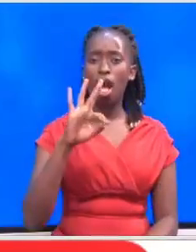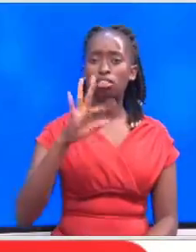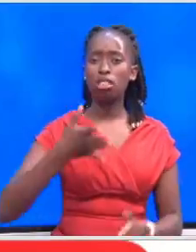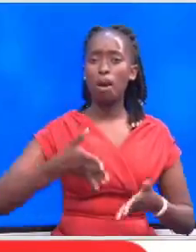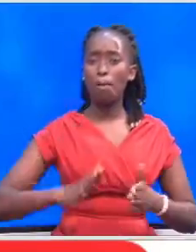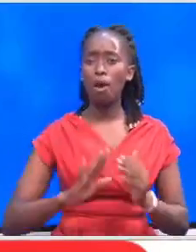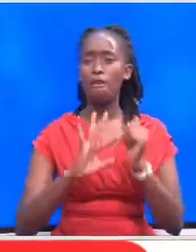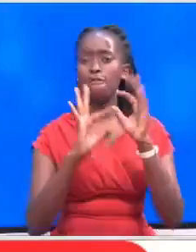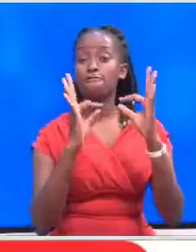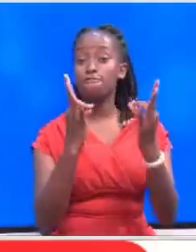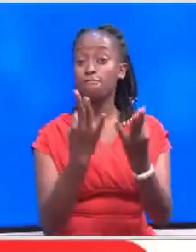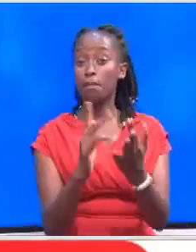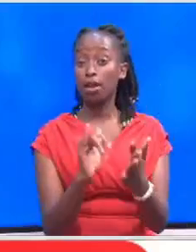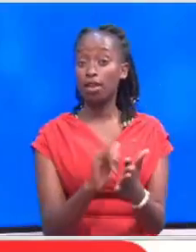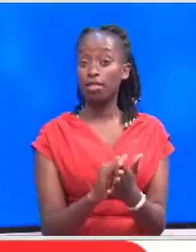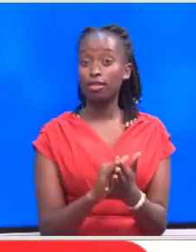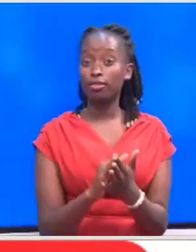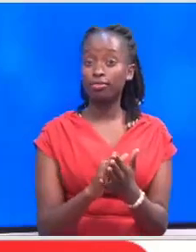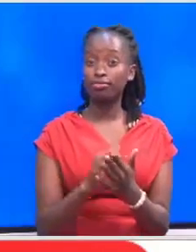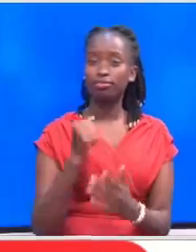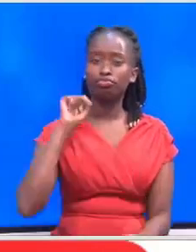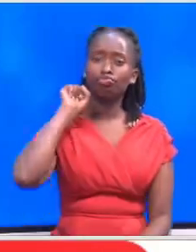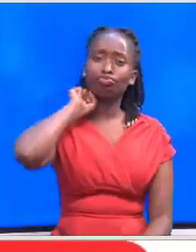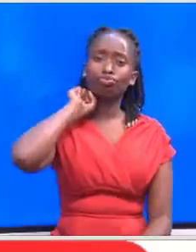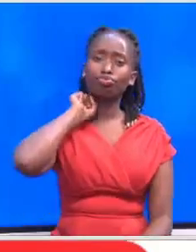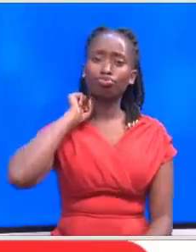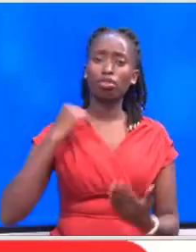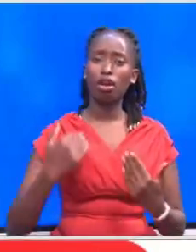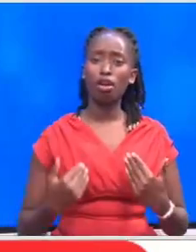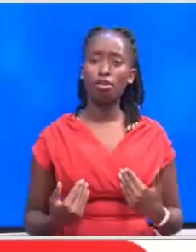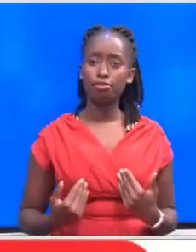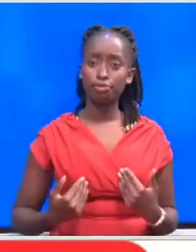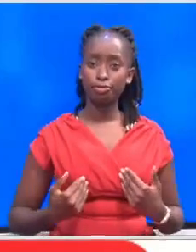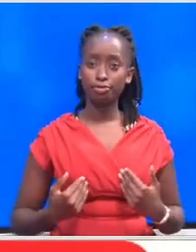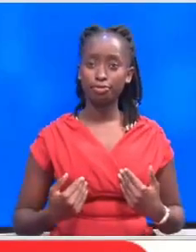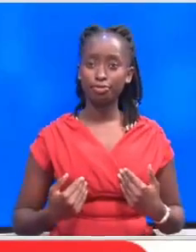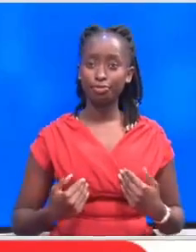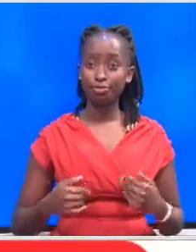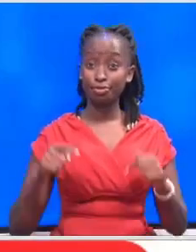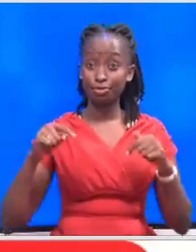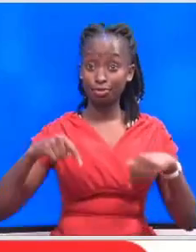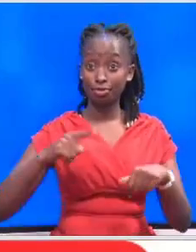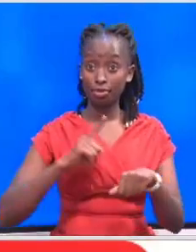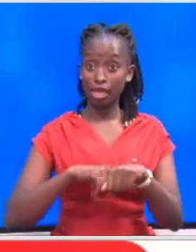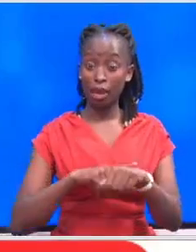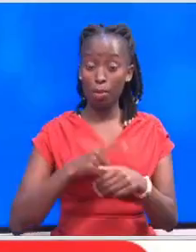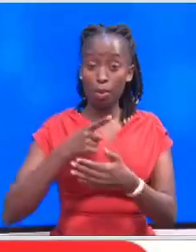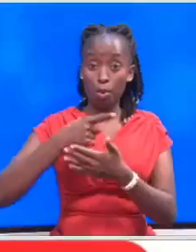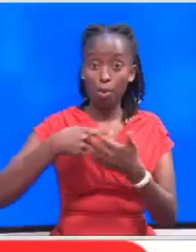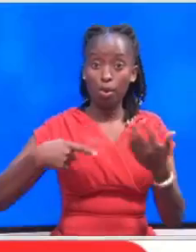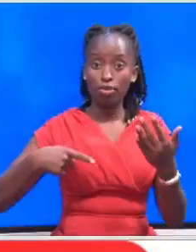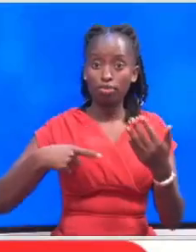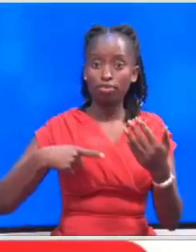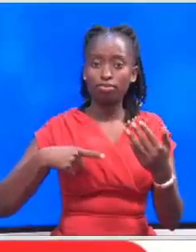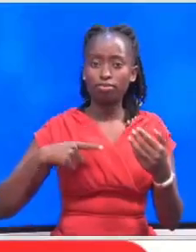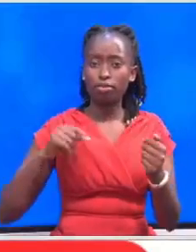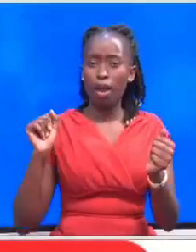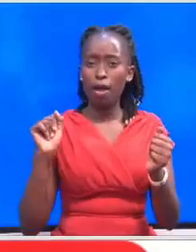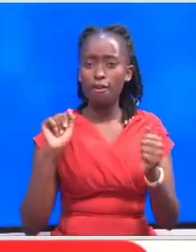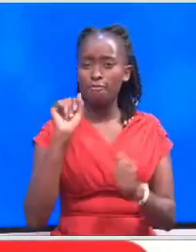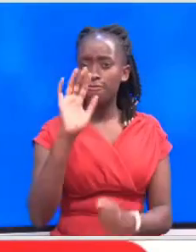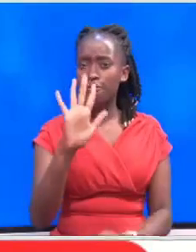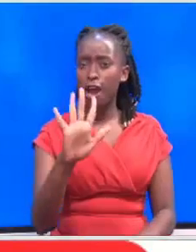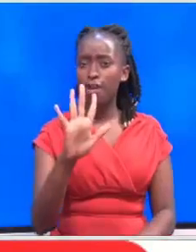family akaweza kujitia kitanzi leo masaya saa 11